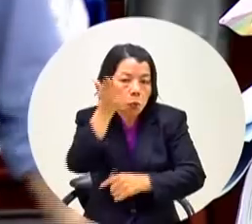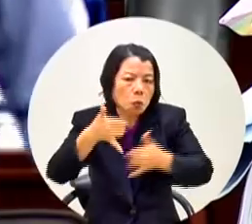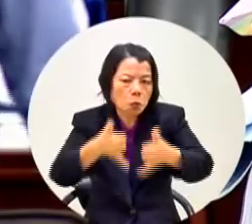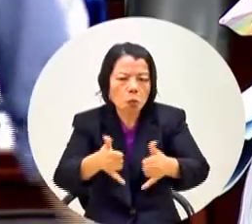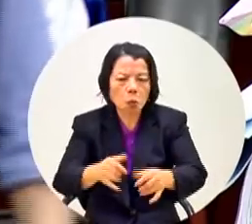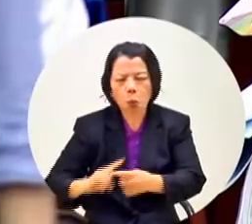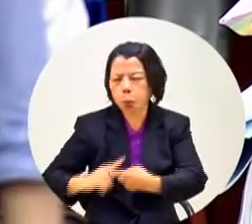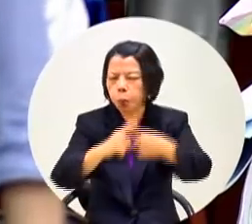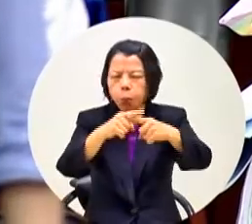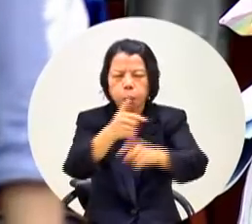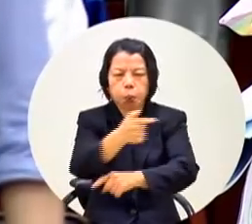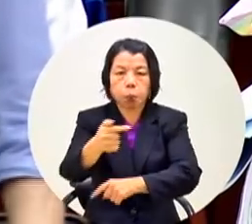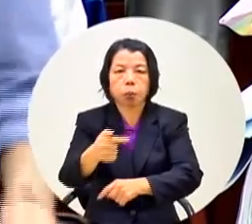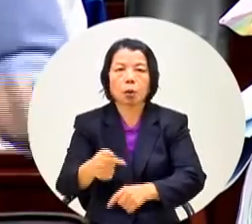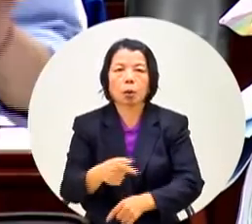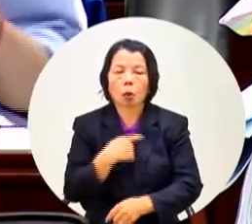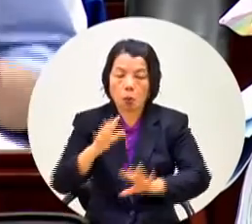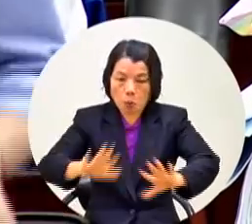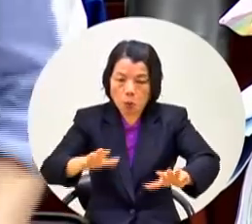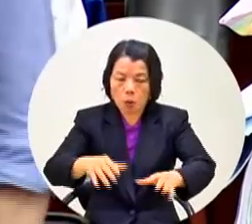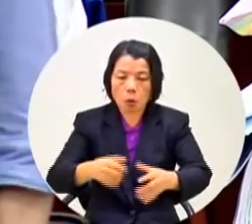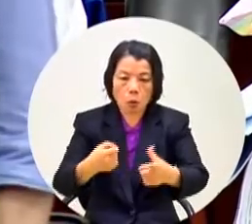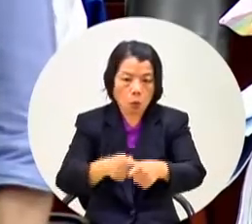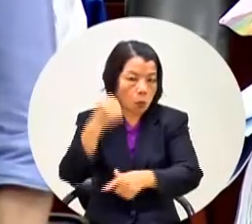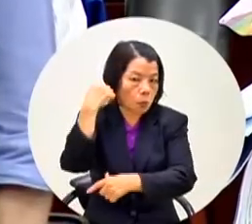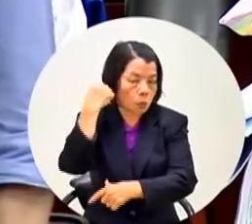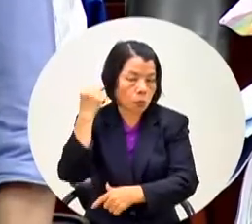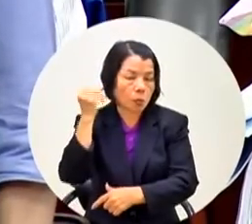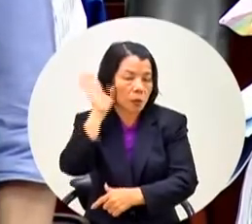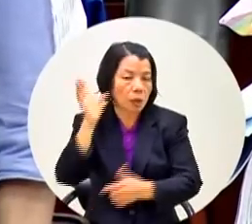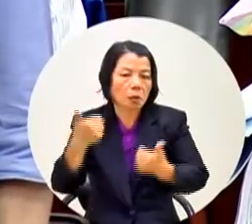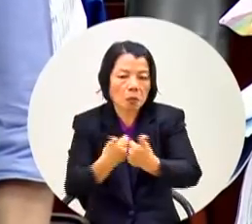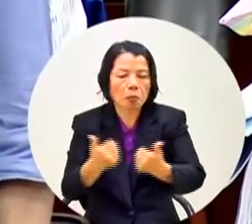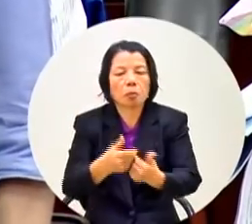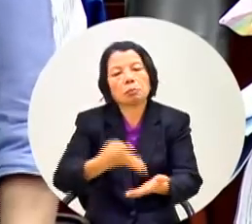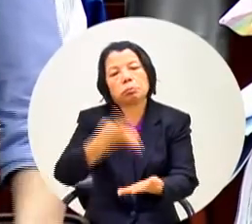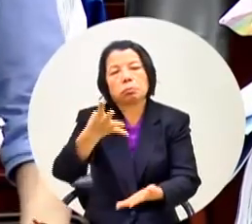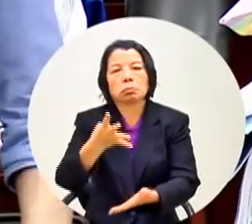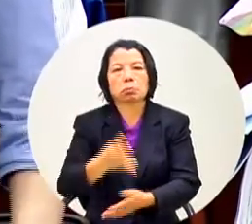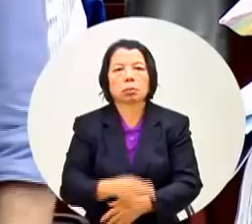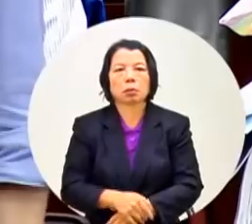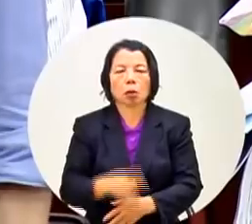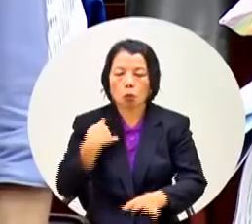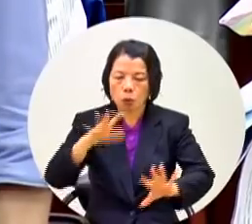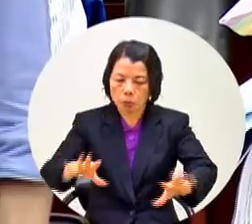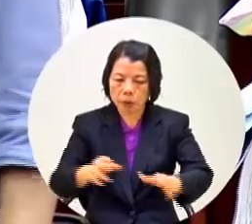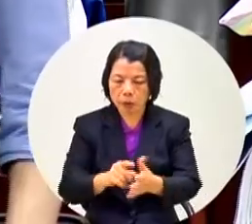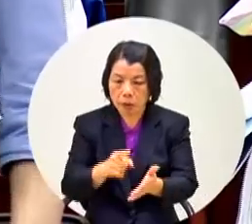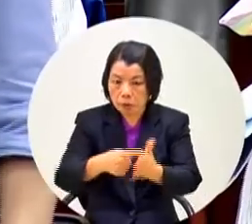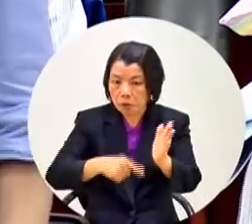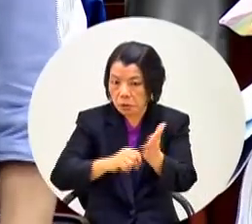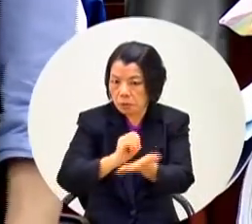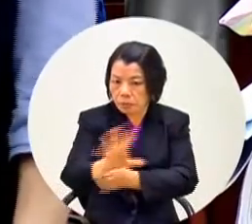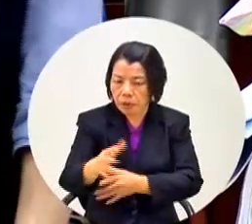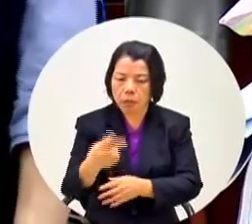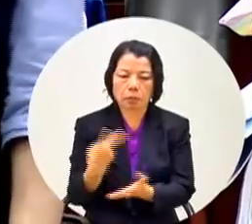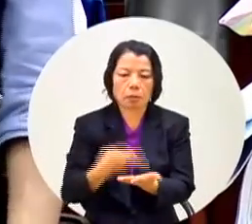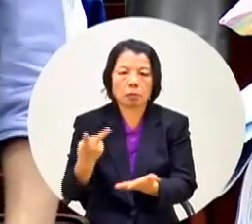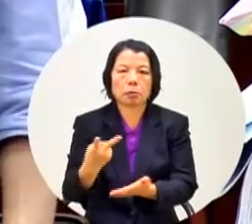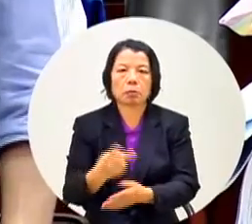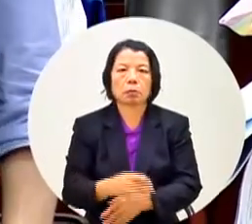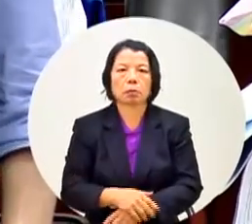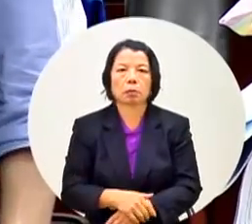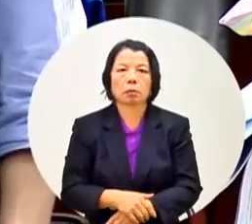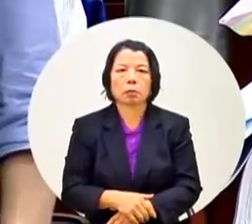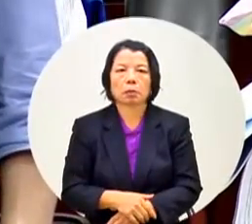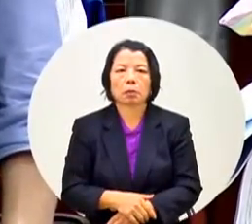捷运局长正式交换意见是2次做简报，私底下起码有3到4次。我们都在关切。